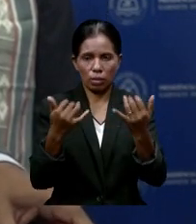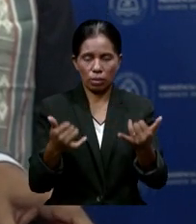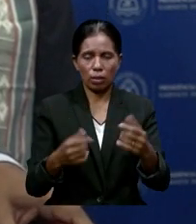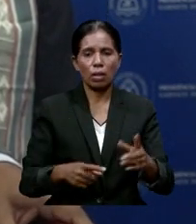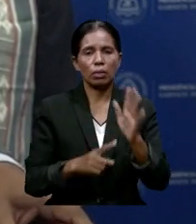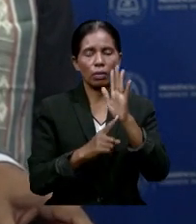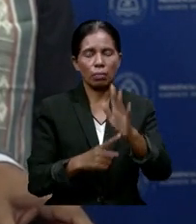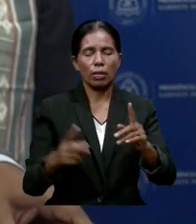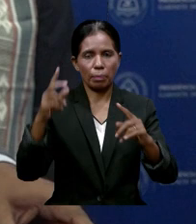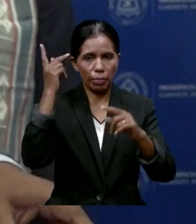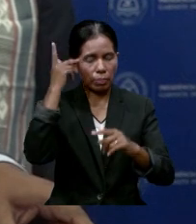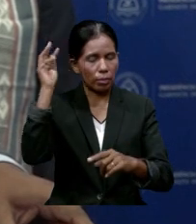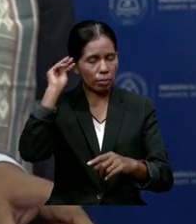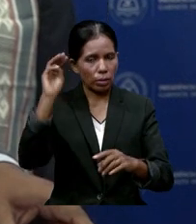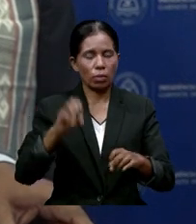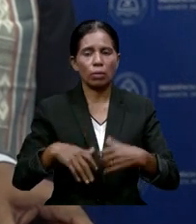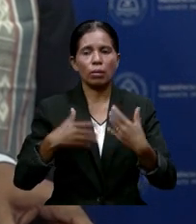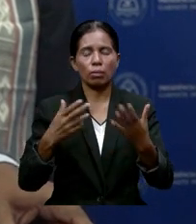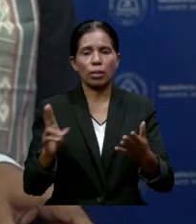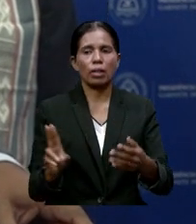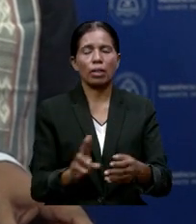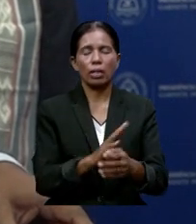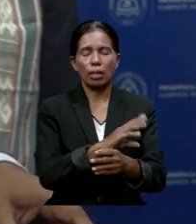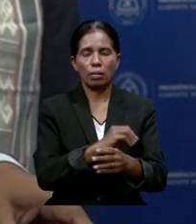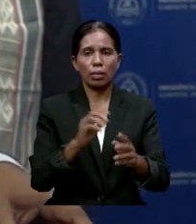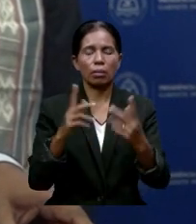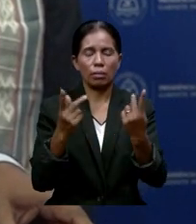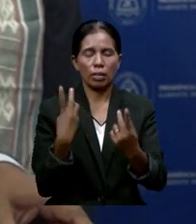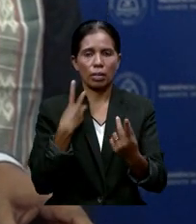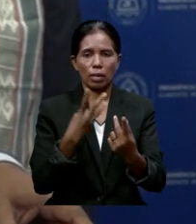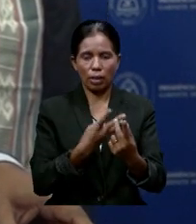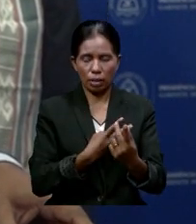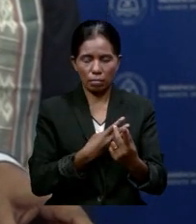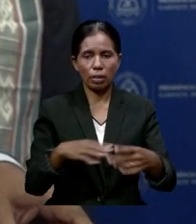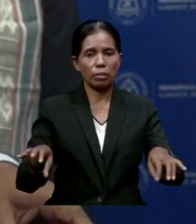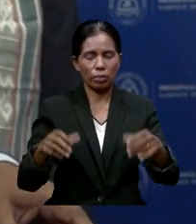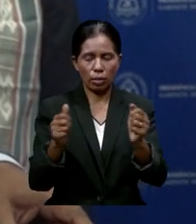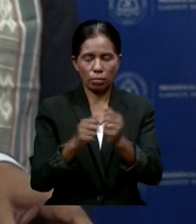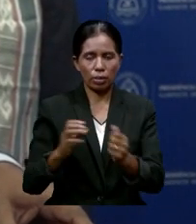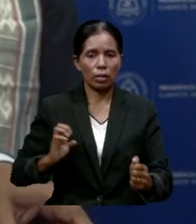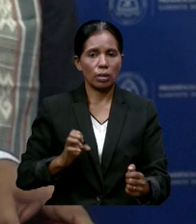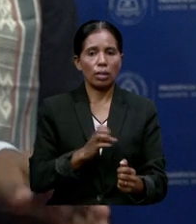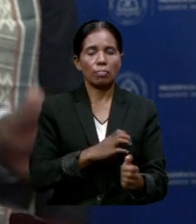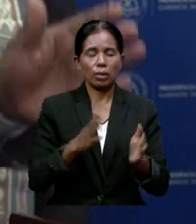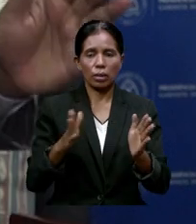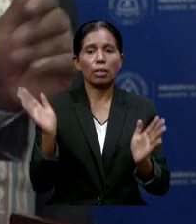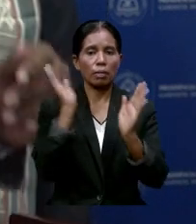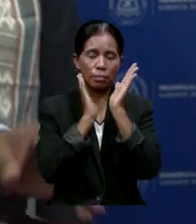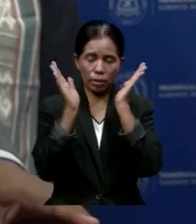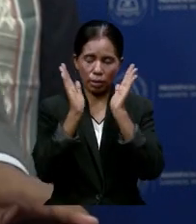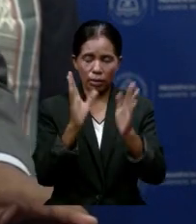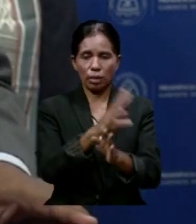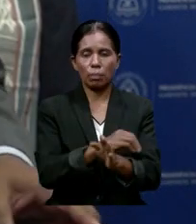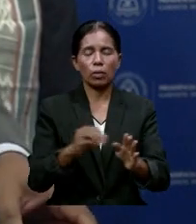Bapak Perdana Menteri mengenai usaha-usaha yang telah diambil oleh Kedutaan Besar Malaysia dan juga dengan sektor